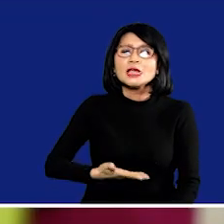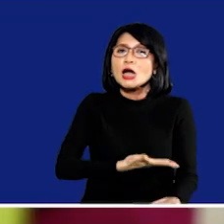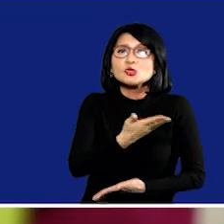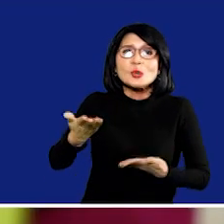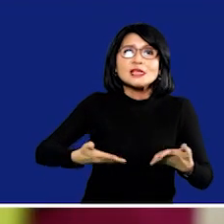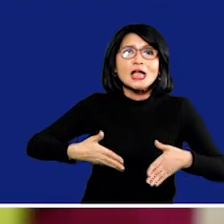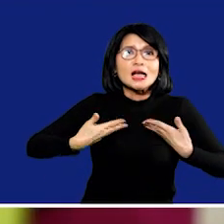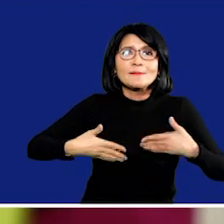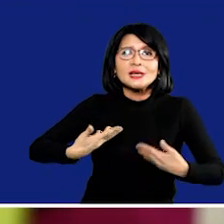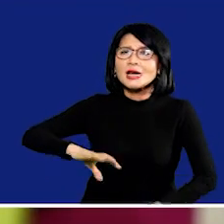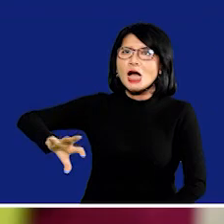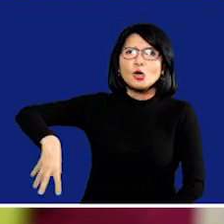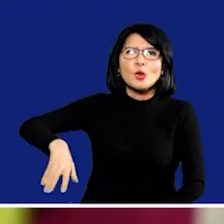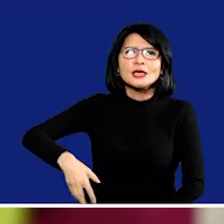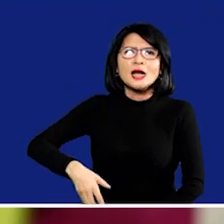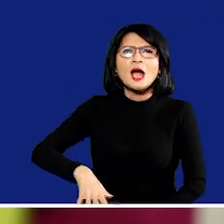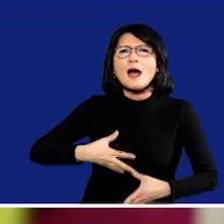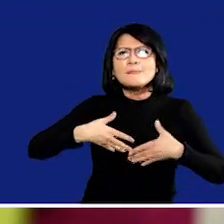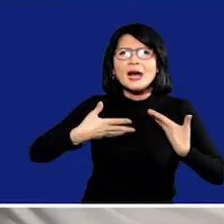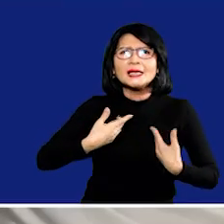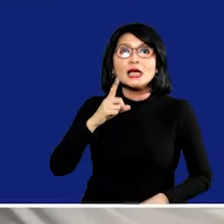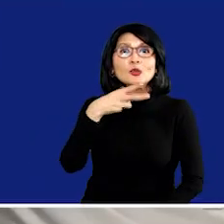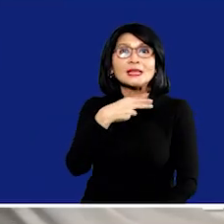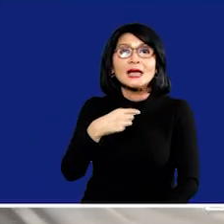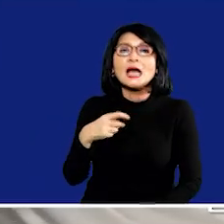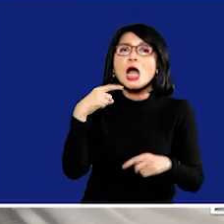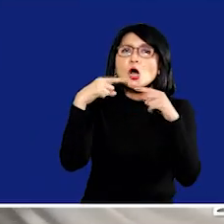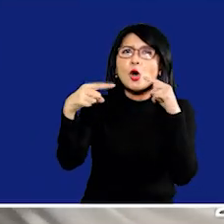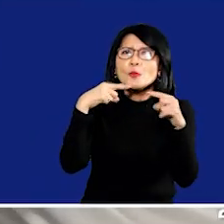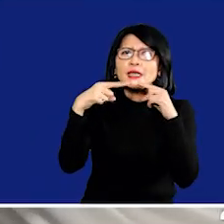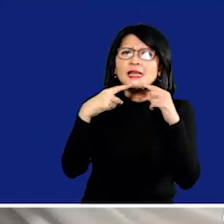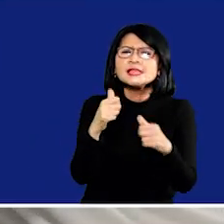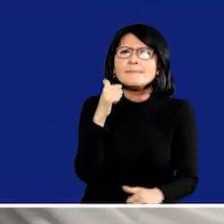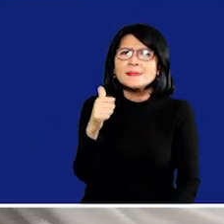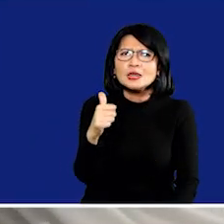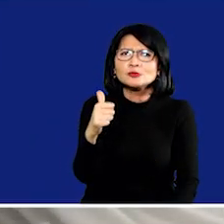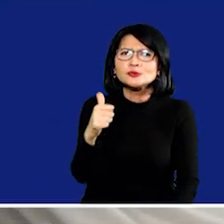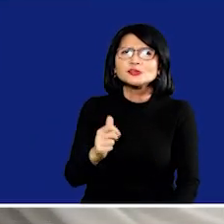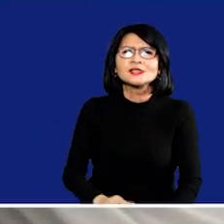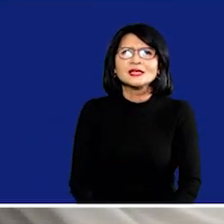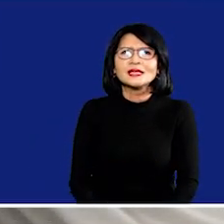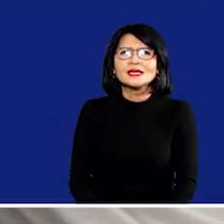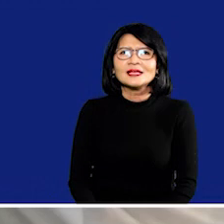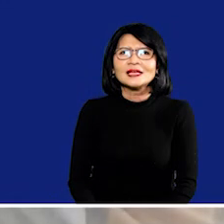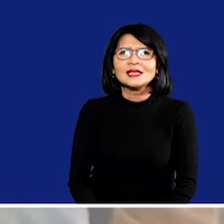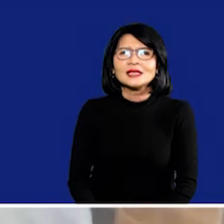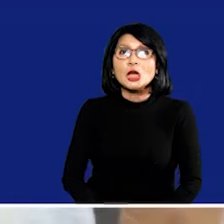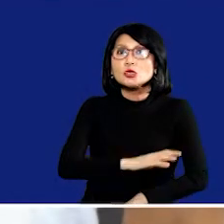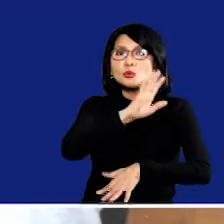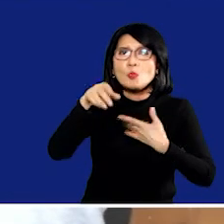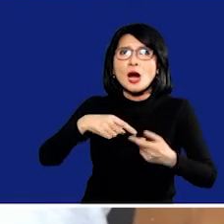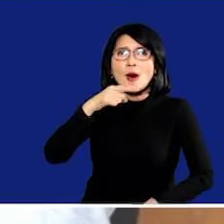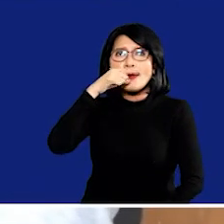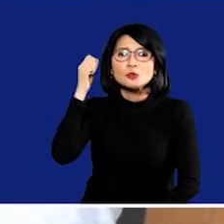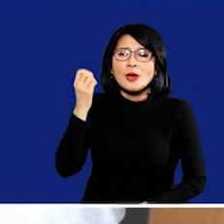Dengan suasana yang gembira, keluarga yang bahagia, berarti ada komunikasi yang sangat akrab, yang sangat intensif, sehingga